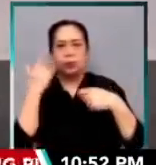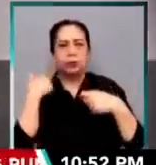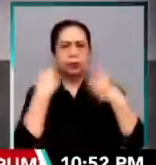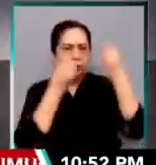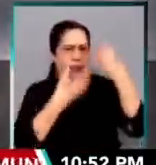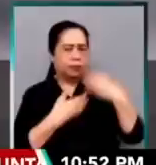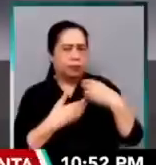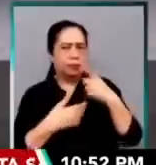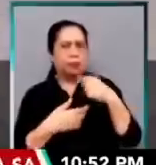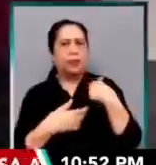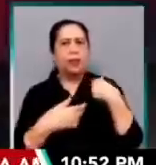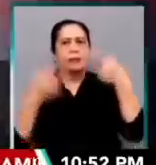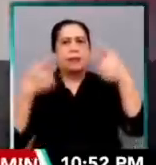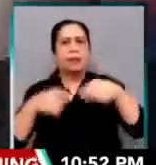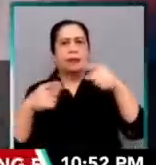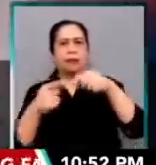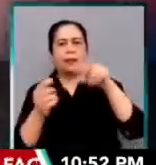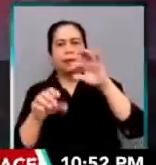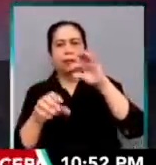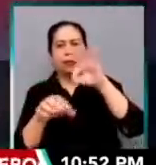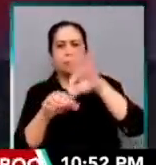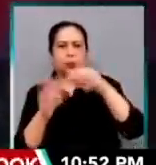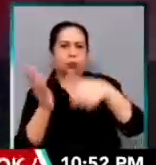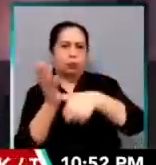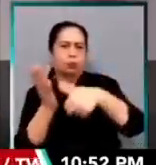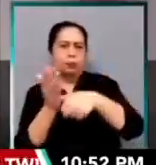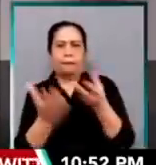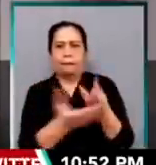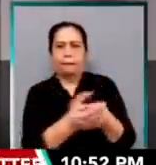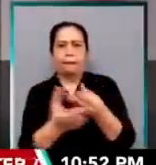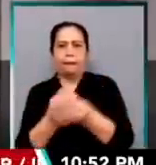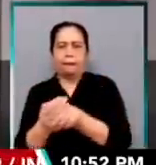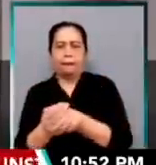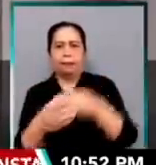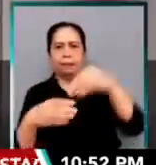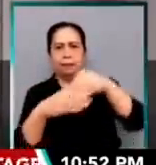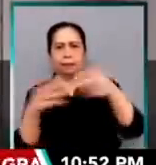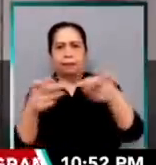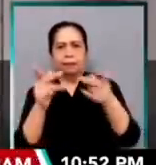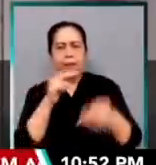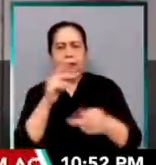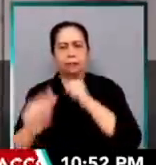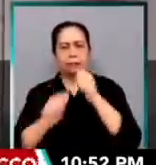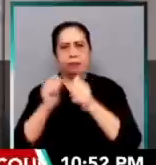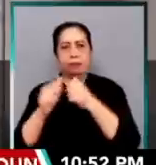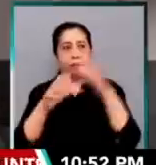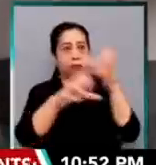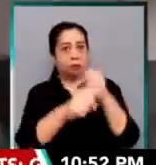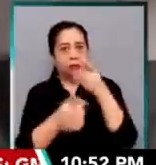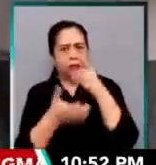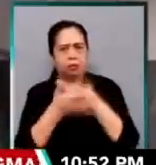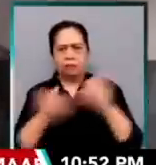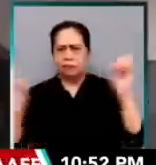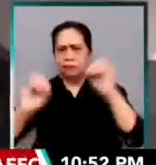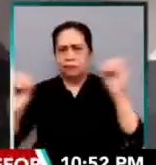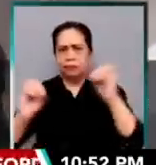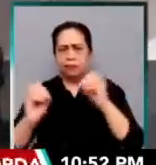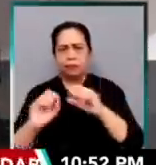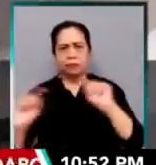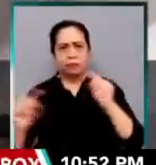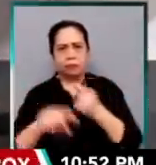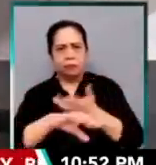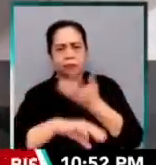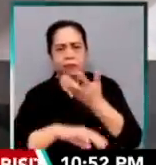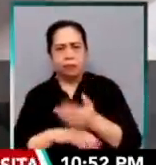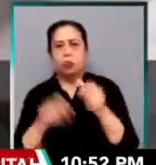may nangyayaring vote buying sa bodega. Itinanggi niyang may kinuha siyang dokumento at nanakit. Itutuloy raw